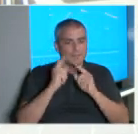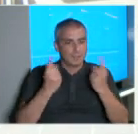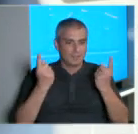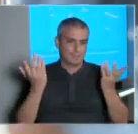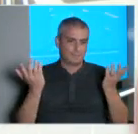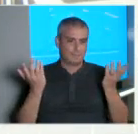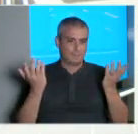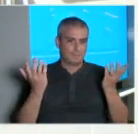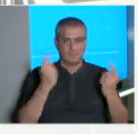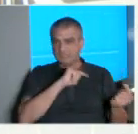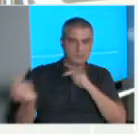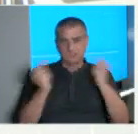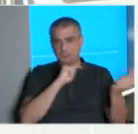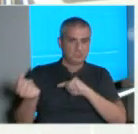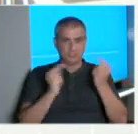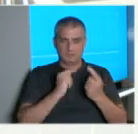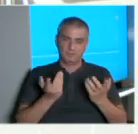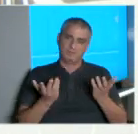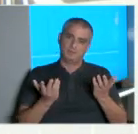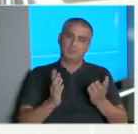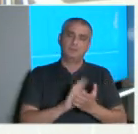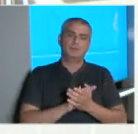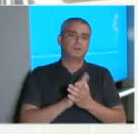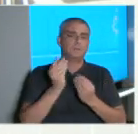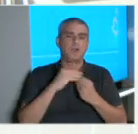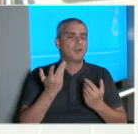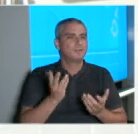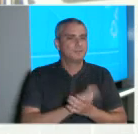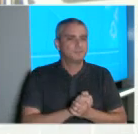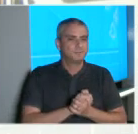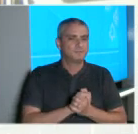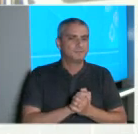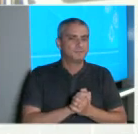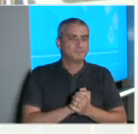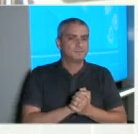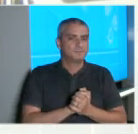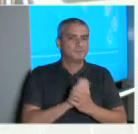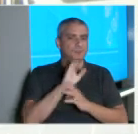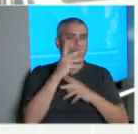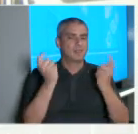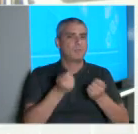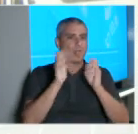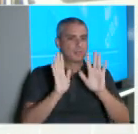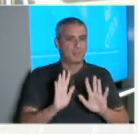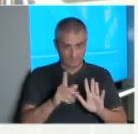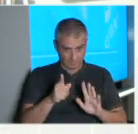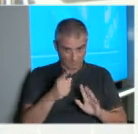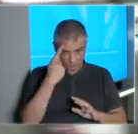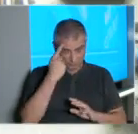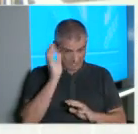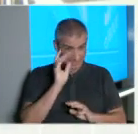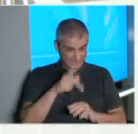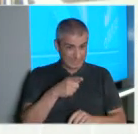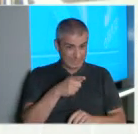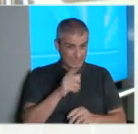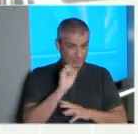אתה רבים אחד עם השני. מה עוד ידידי? שידורי התעמולה בטלוויזיה, אתה חושב שעדיין